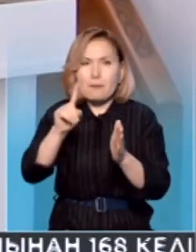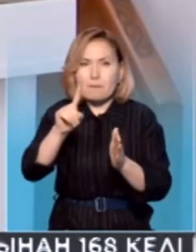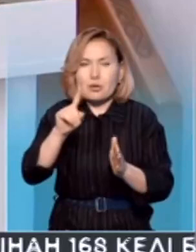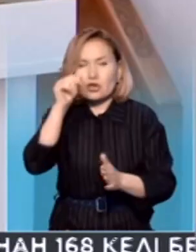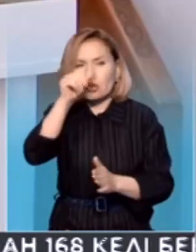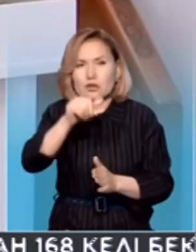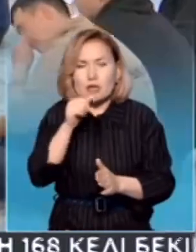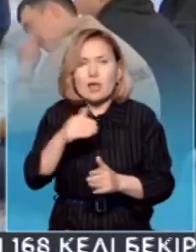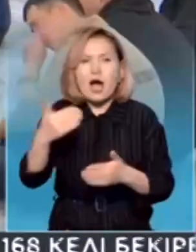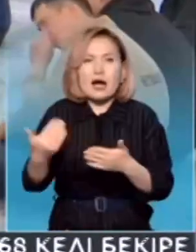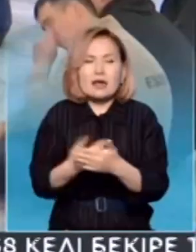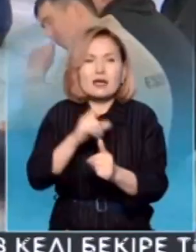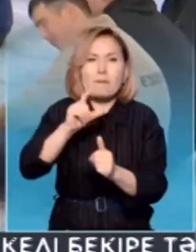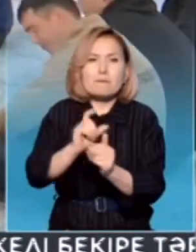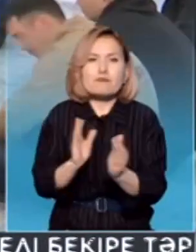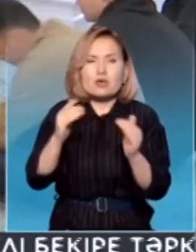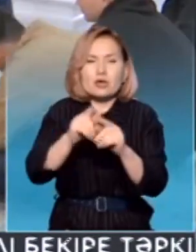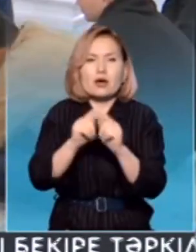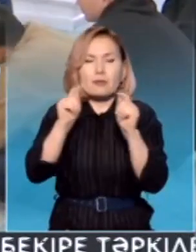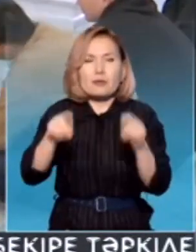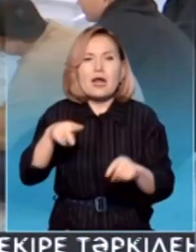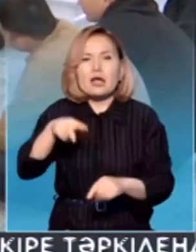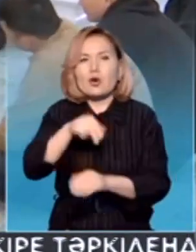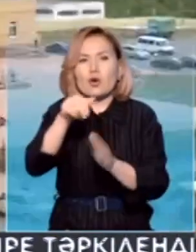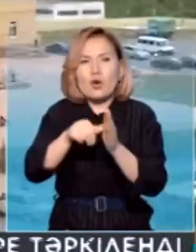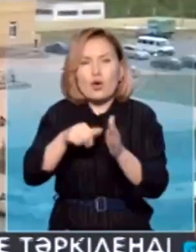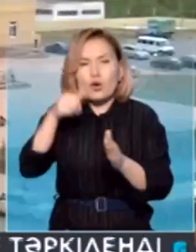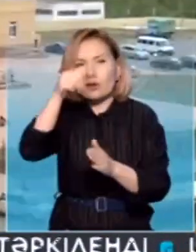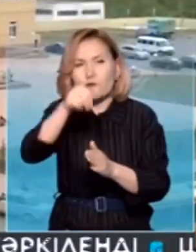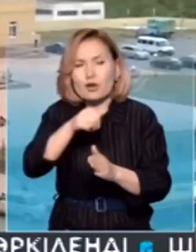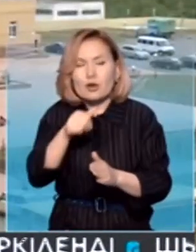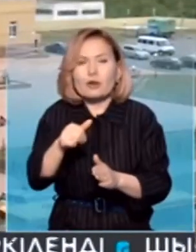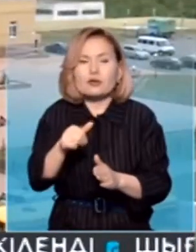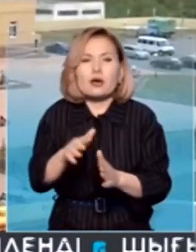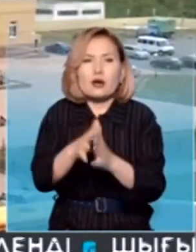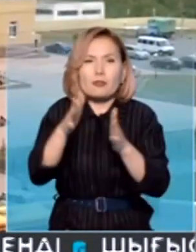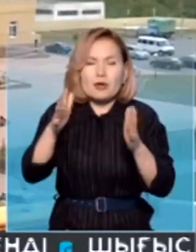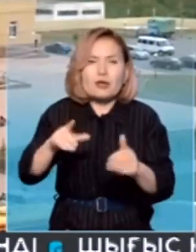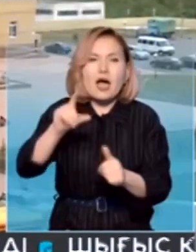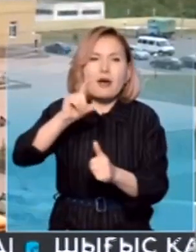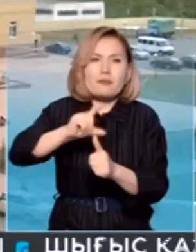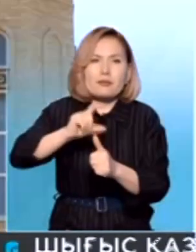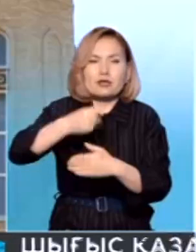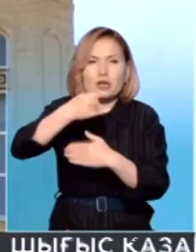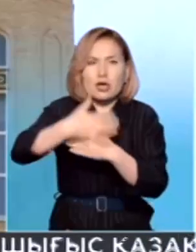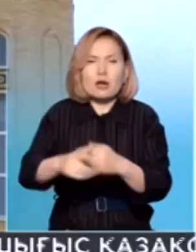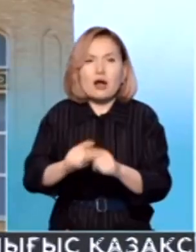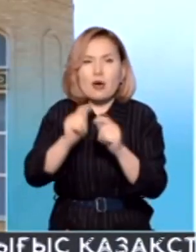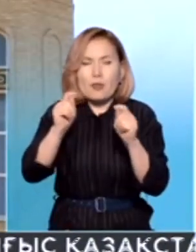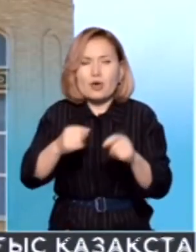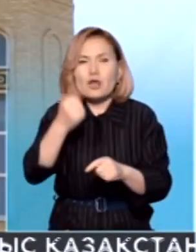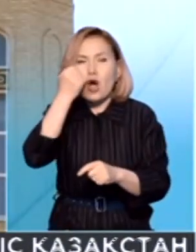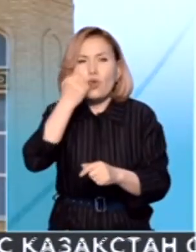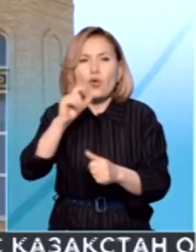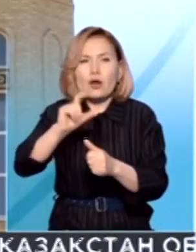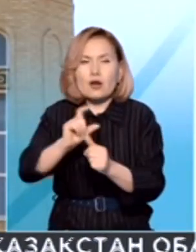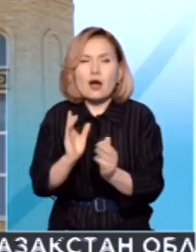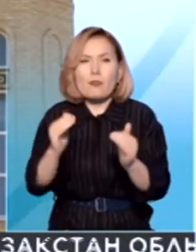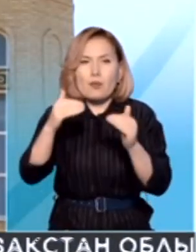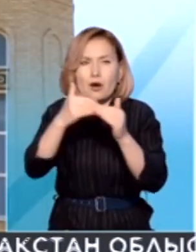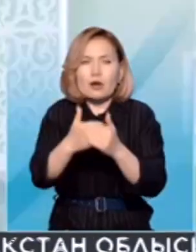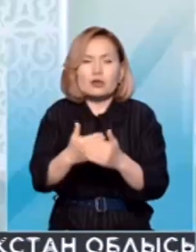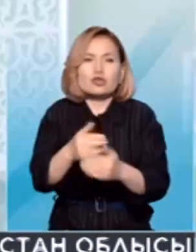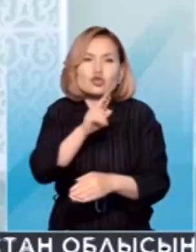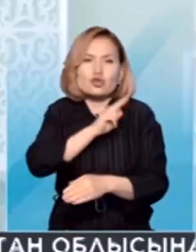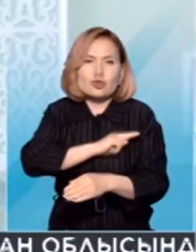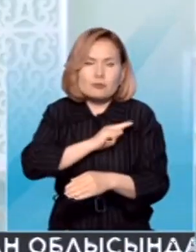мешіт болып ашылды. Бірақ 2016-шы жылы облыс орталығынан үлкен жаңа мешіт салынғасын, көне ғимарат өзінің негізгі жұмысын тағы